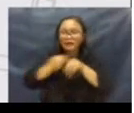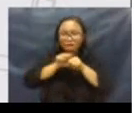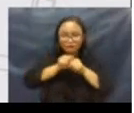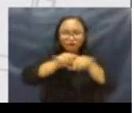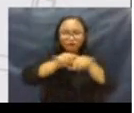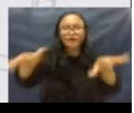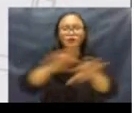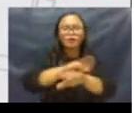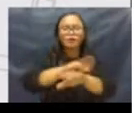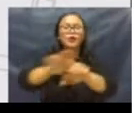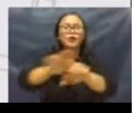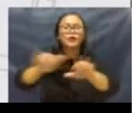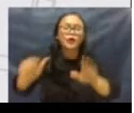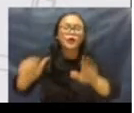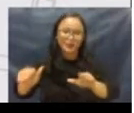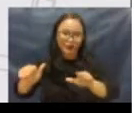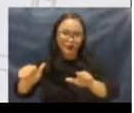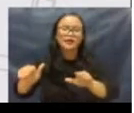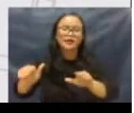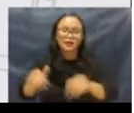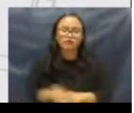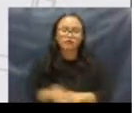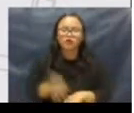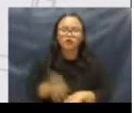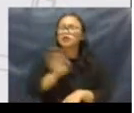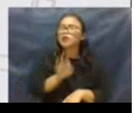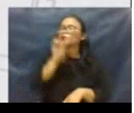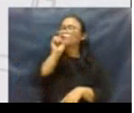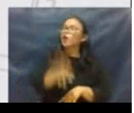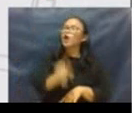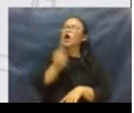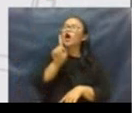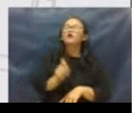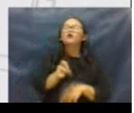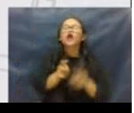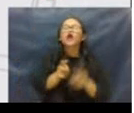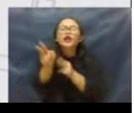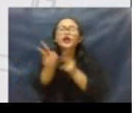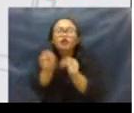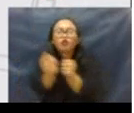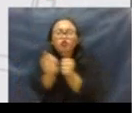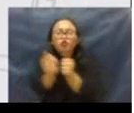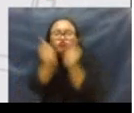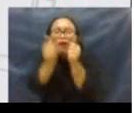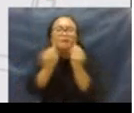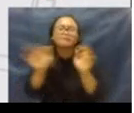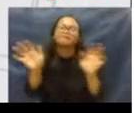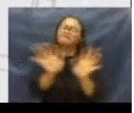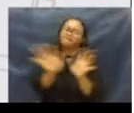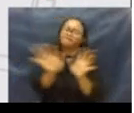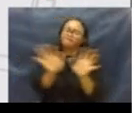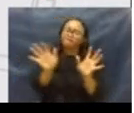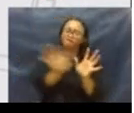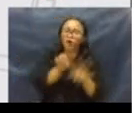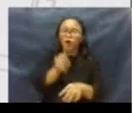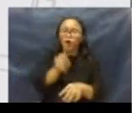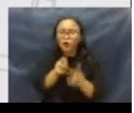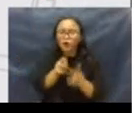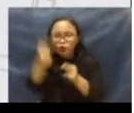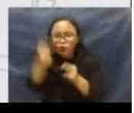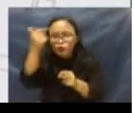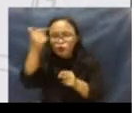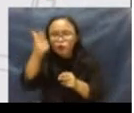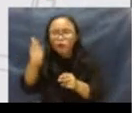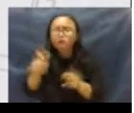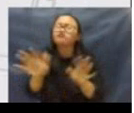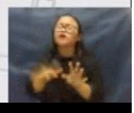Gak usah berpikir bahwa harus dengan teknik editing yang advance, yang canggih. Sekedar videonya